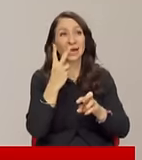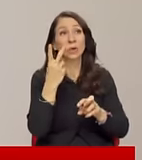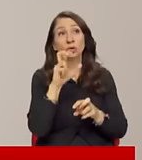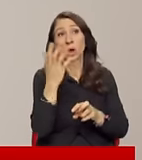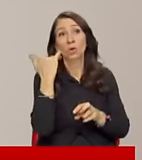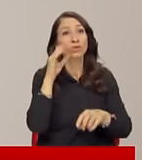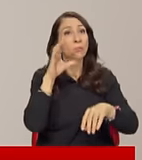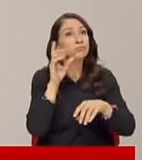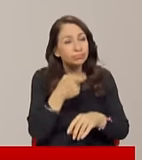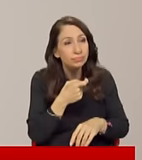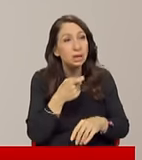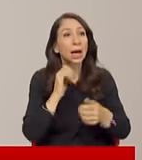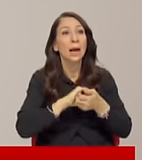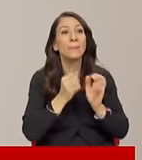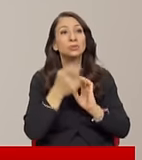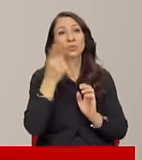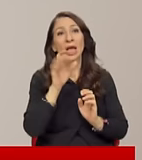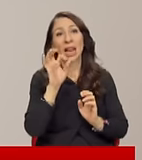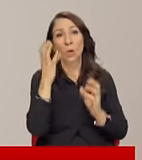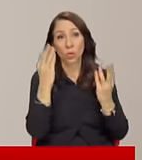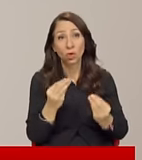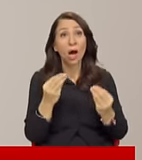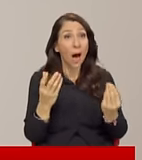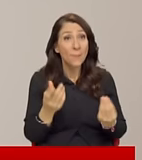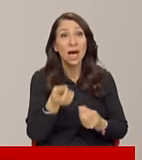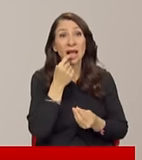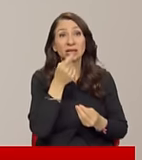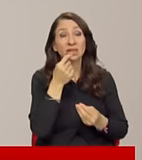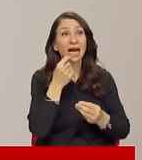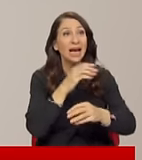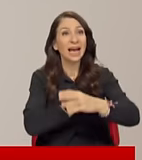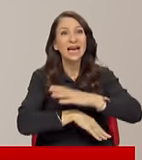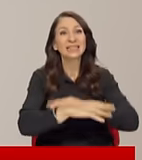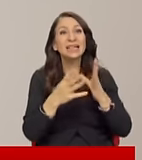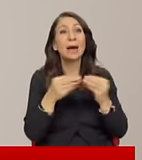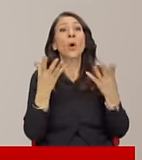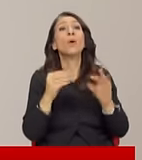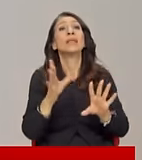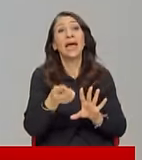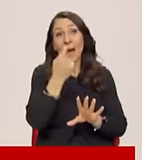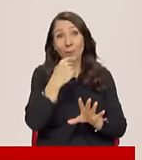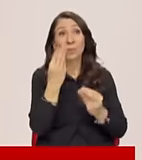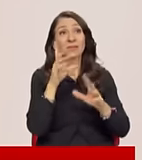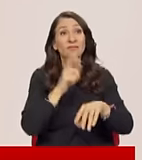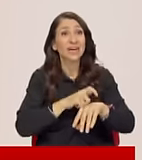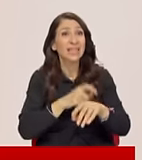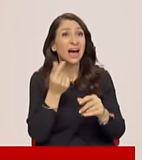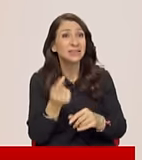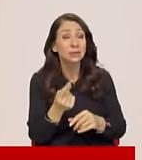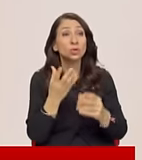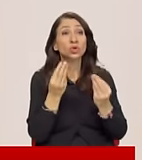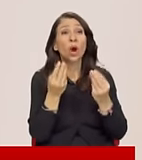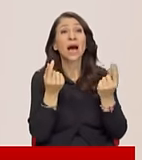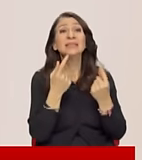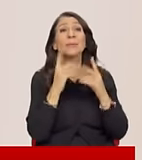ay önce teşhis konuldu. Kampanyası %50'ye ulaştı ama ilacını kas kaybı olmadan alabilmesi gerek vakit çok az. Az ya da çok